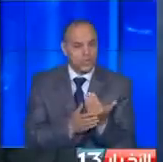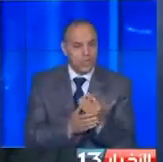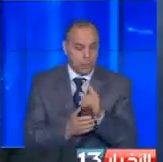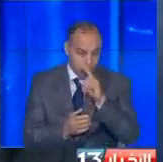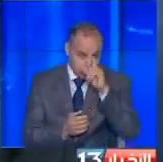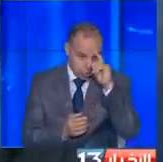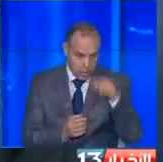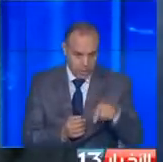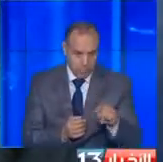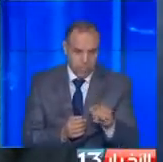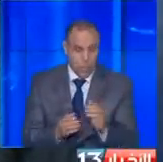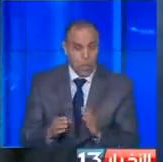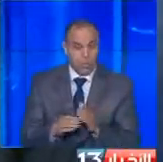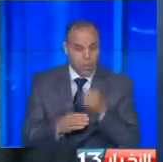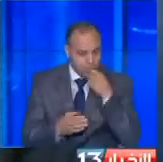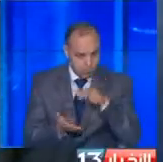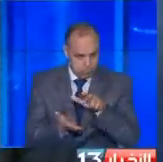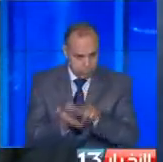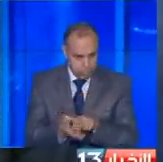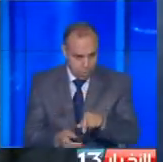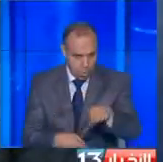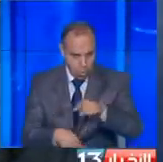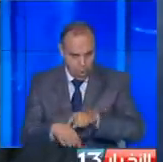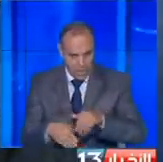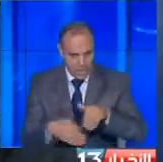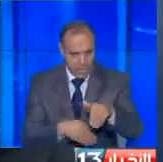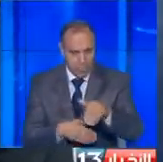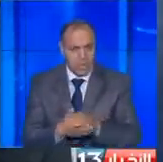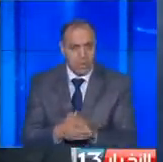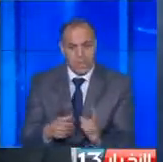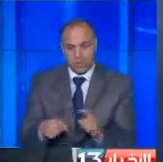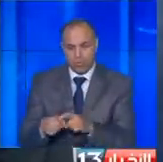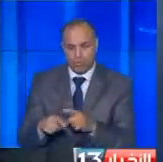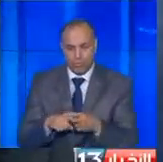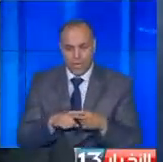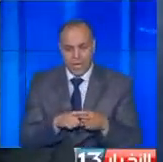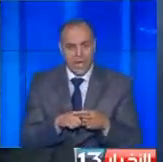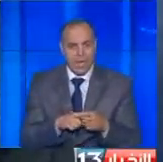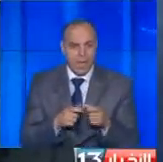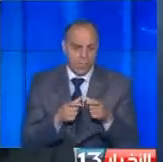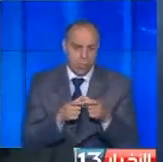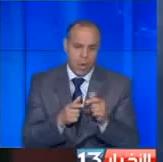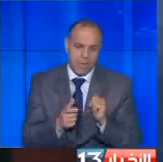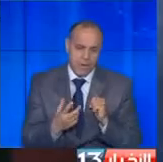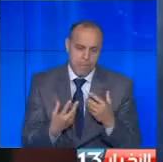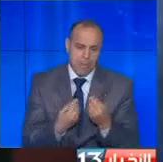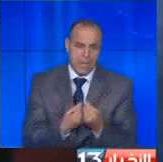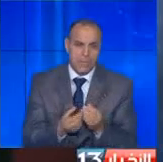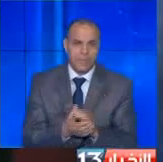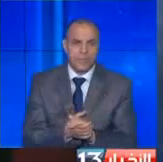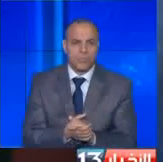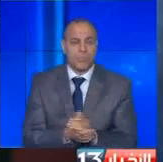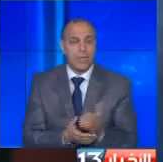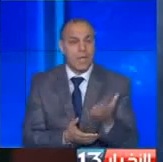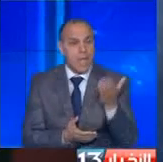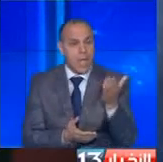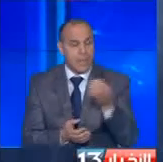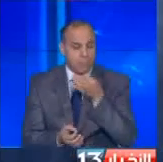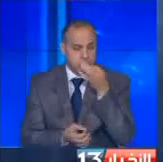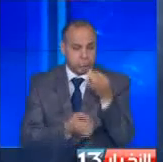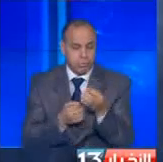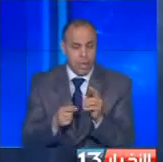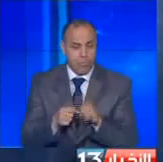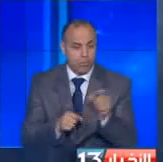شاء الله تدخل حيز التنفيذ في أقرب وقت اللي هو الشراكة بين القطاع العام والخاص. هذا وقد عبر